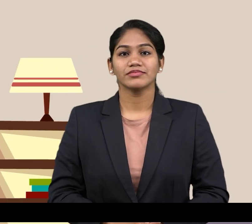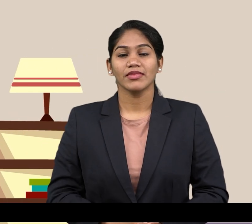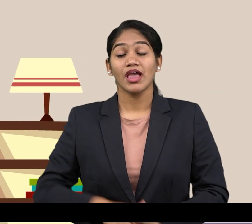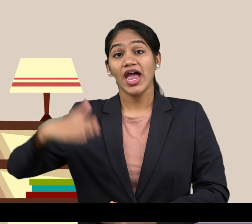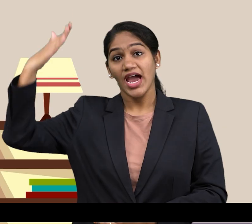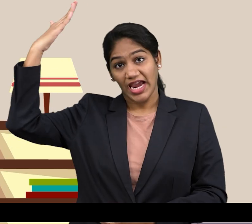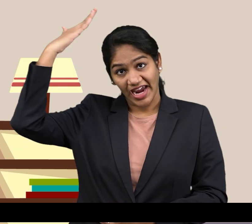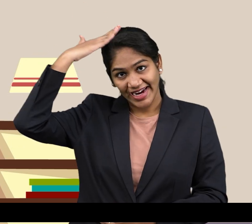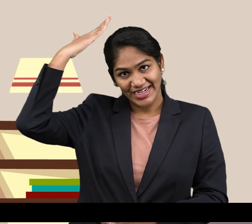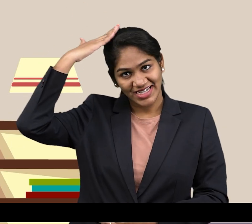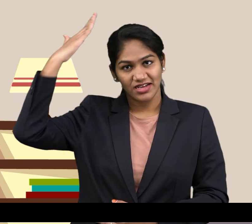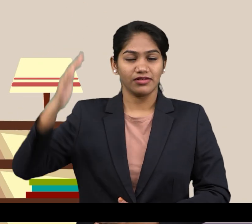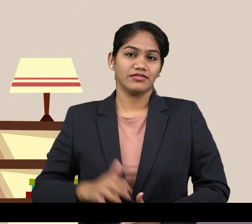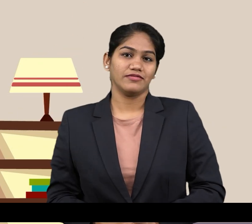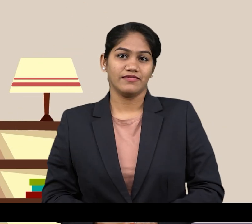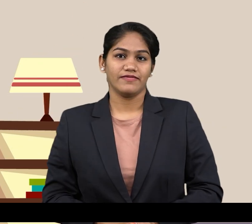सिर,